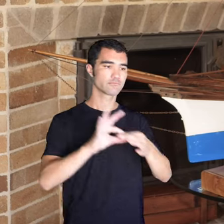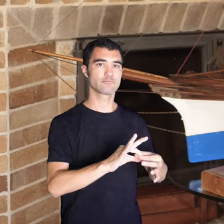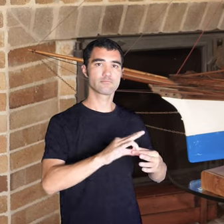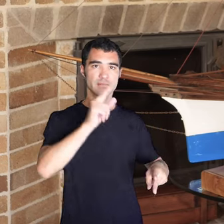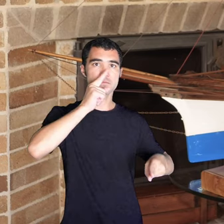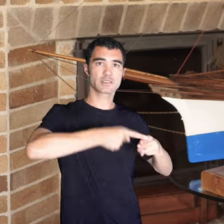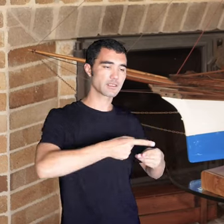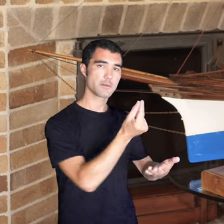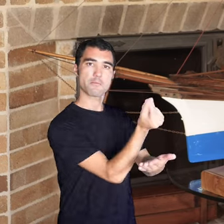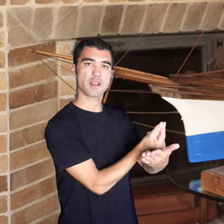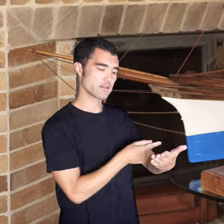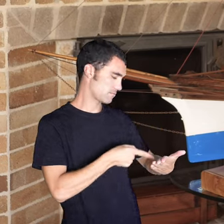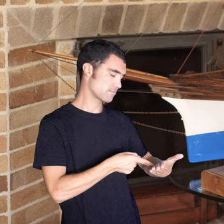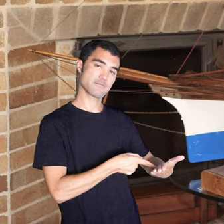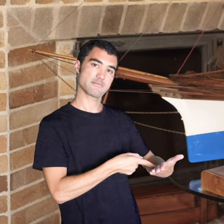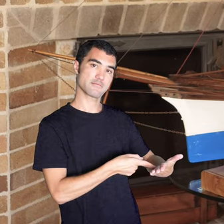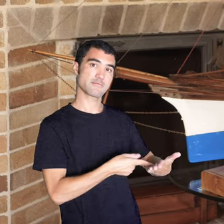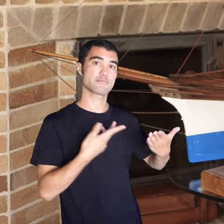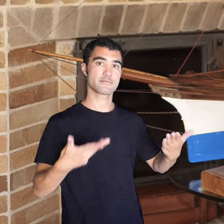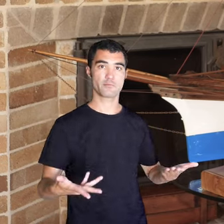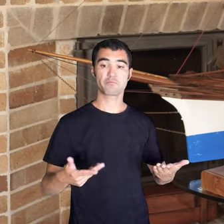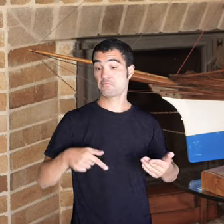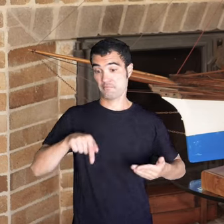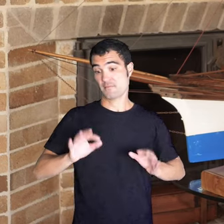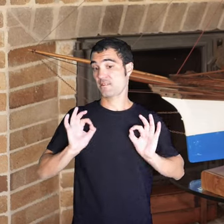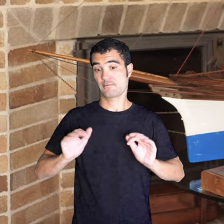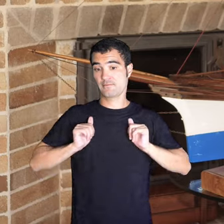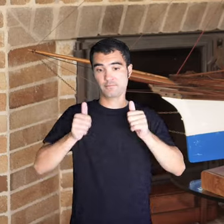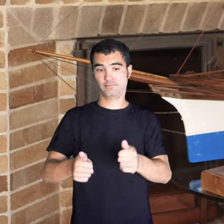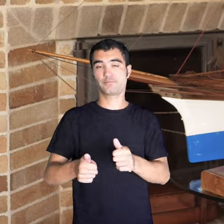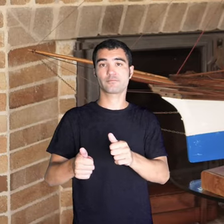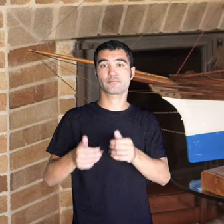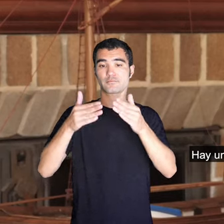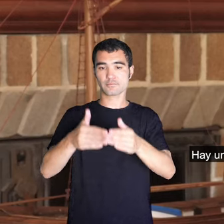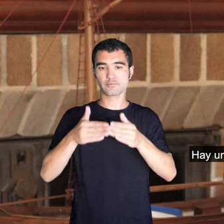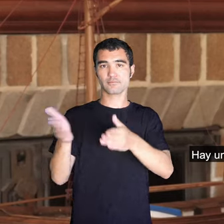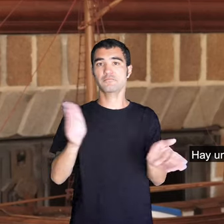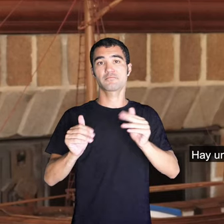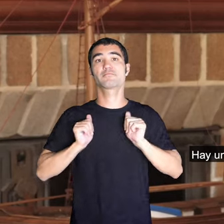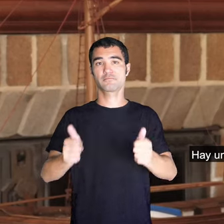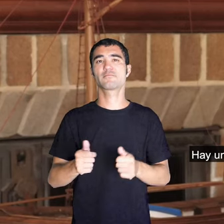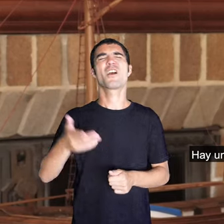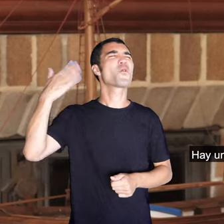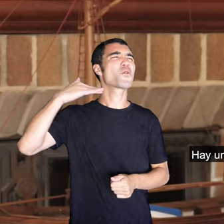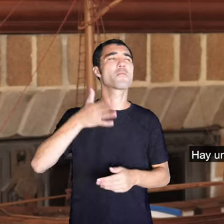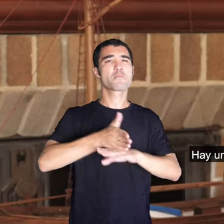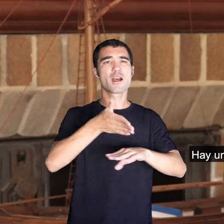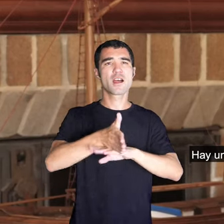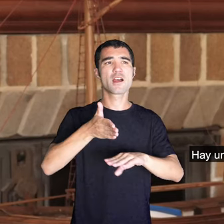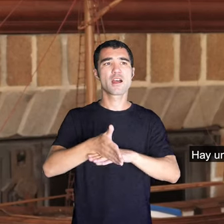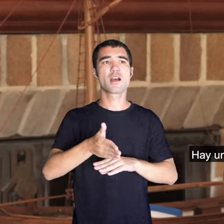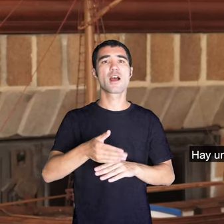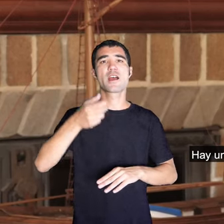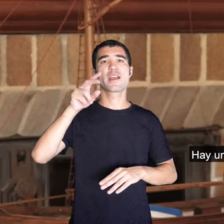requeria i així se començaven i se formaven els barcos. Hi havia unes maderes com és, per exemple,